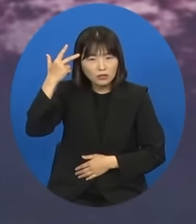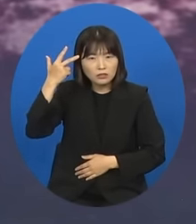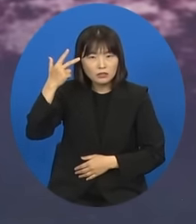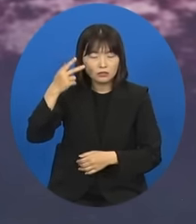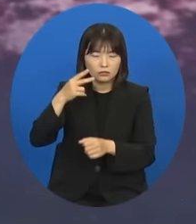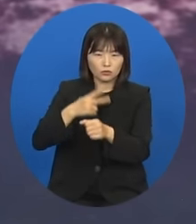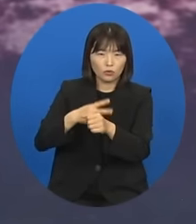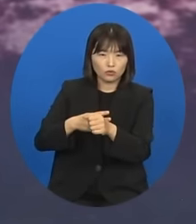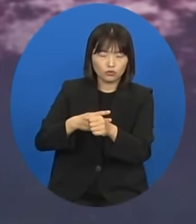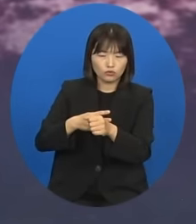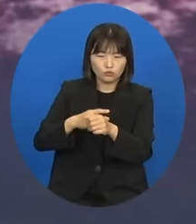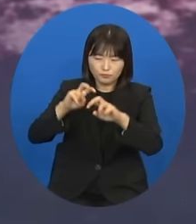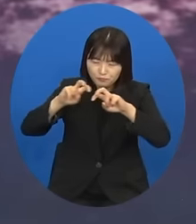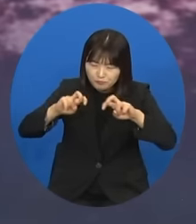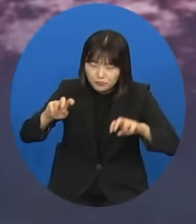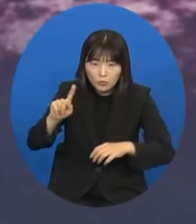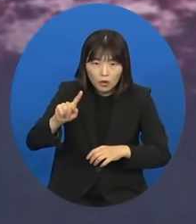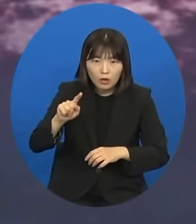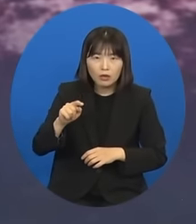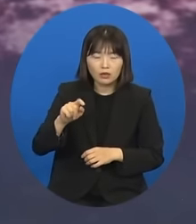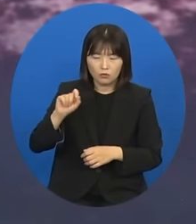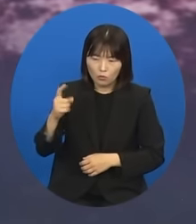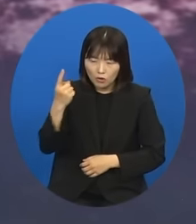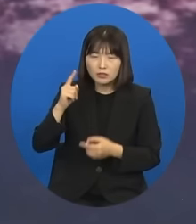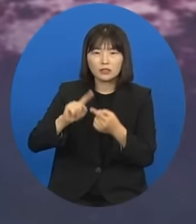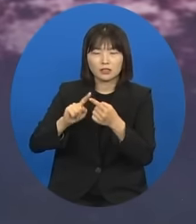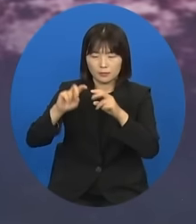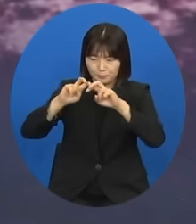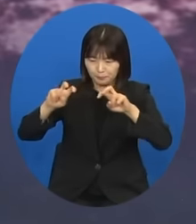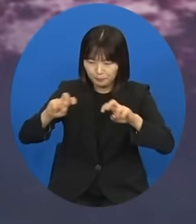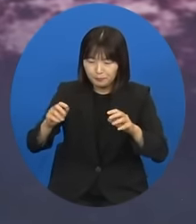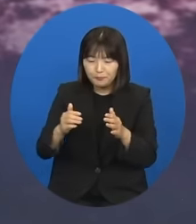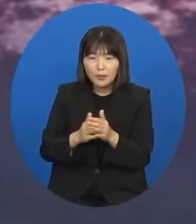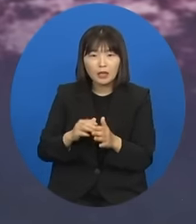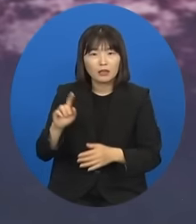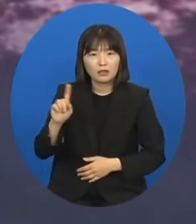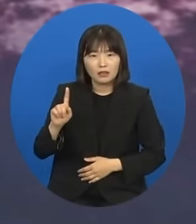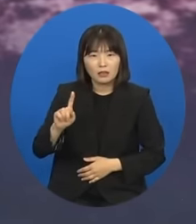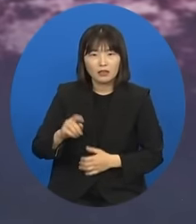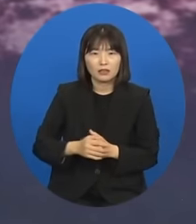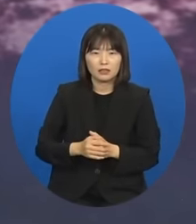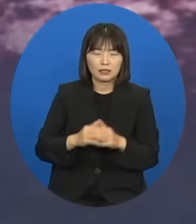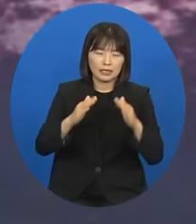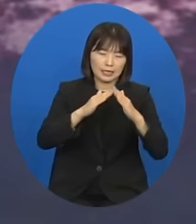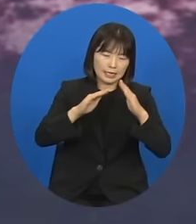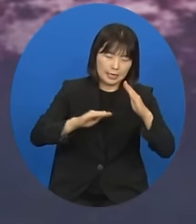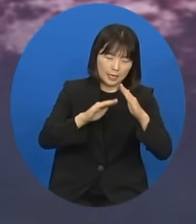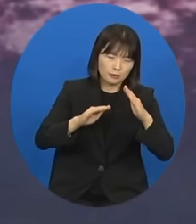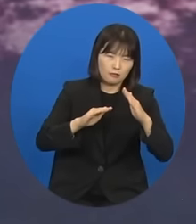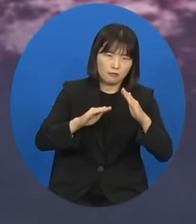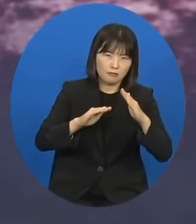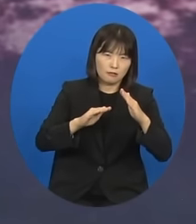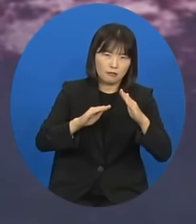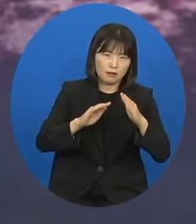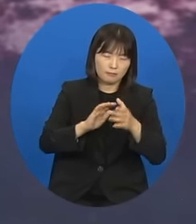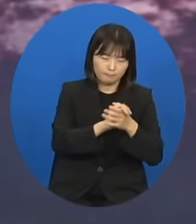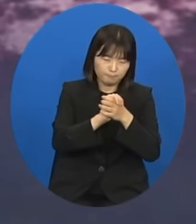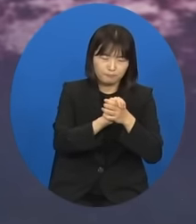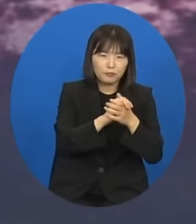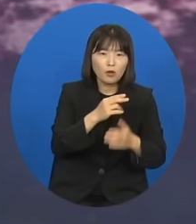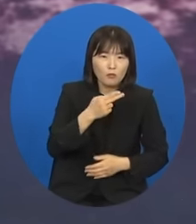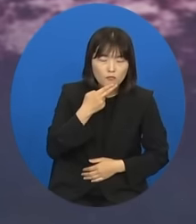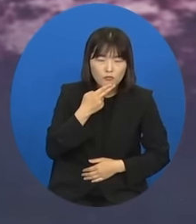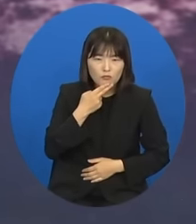했습니다 왜 이런 일이 발생할까 원인이 여러 가지인데요 이런 것이 있습니다 가정 불화 경제적인